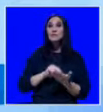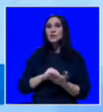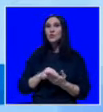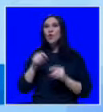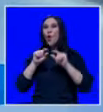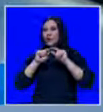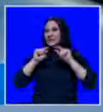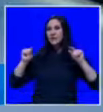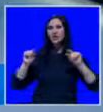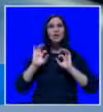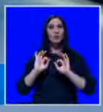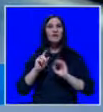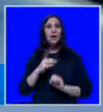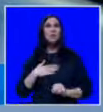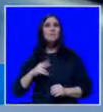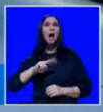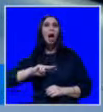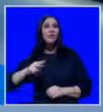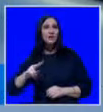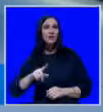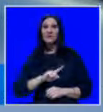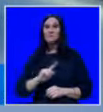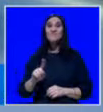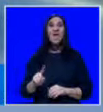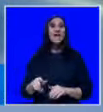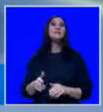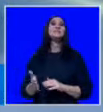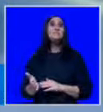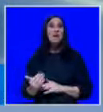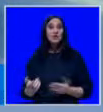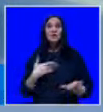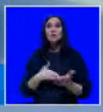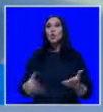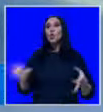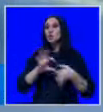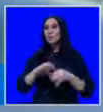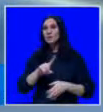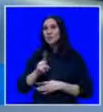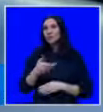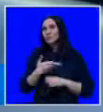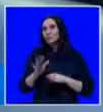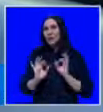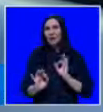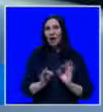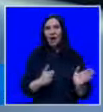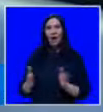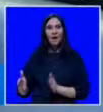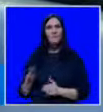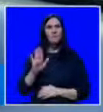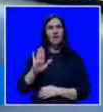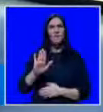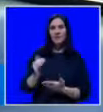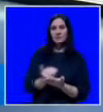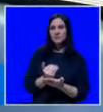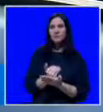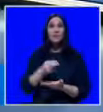това. Трябва да има алтернатива, неизбежна е, защото сглобката не може да продължи така. Еми, вие